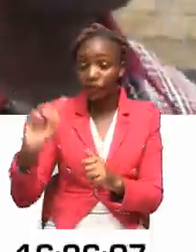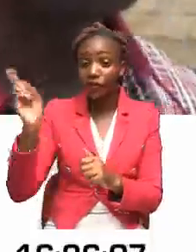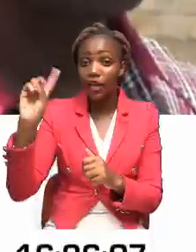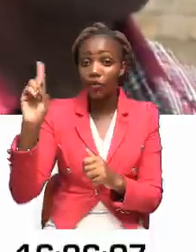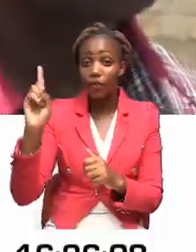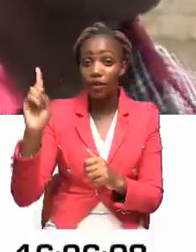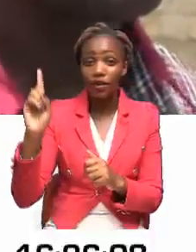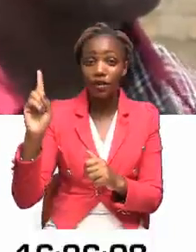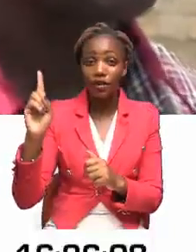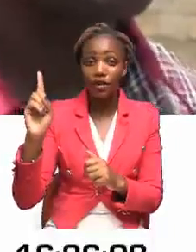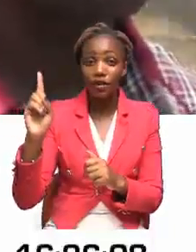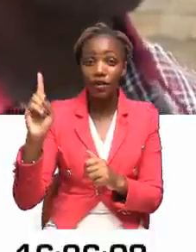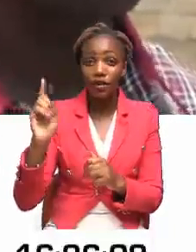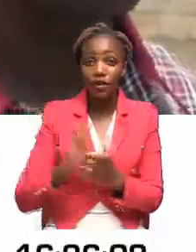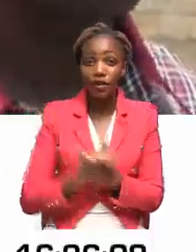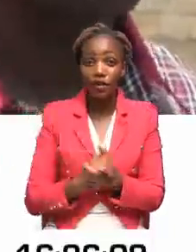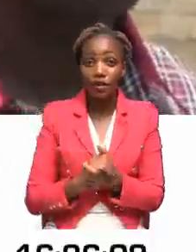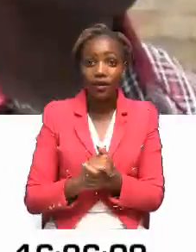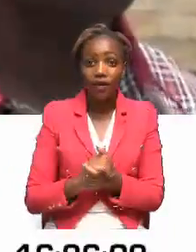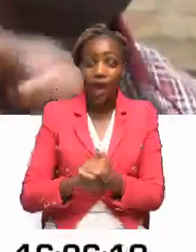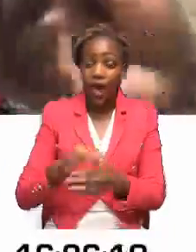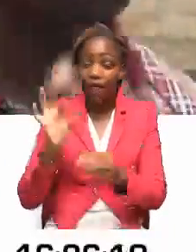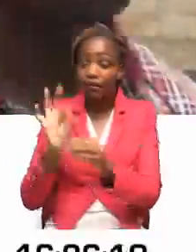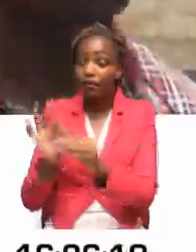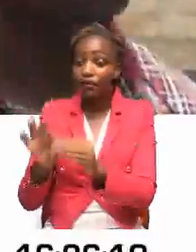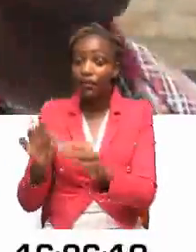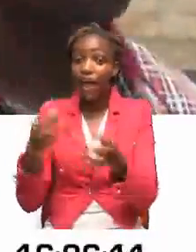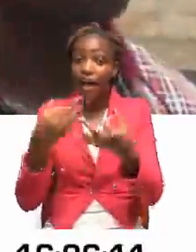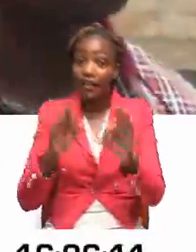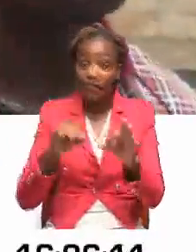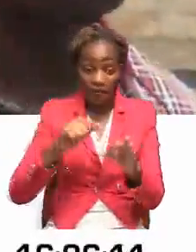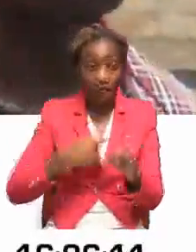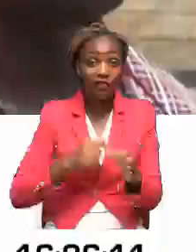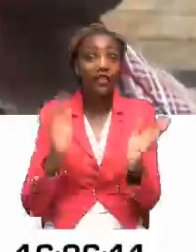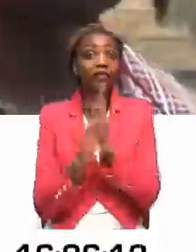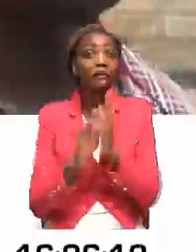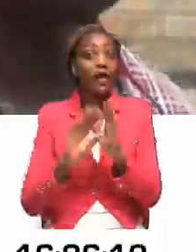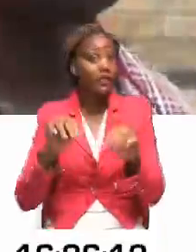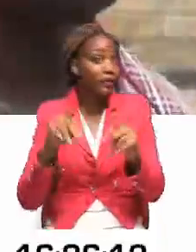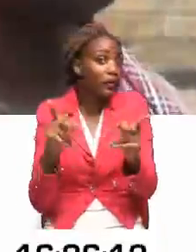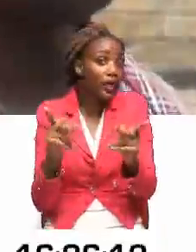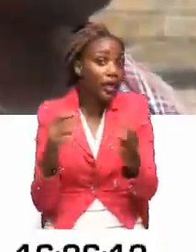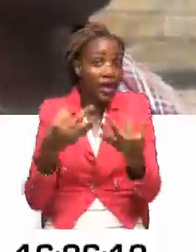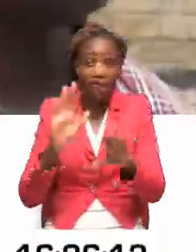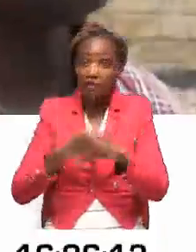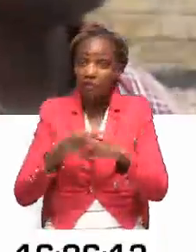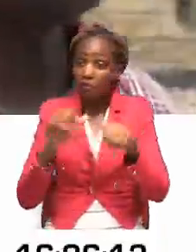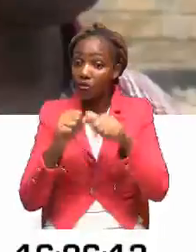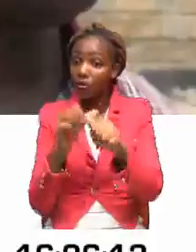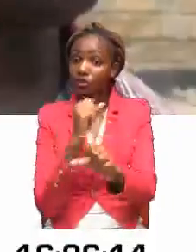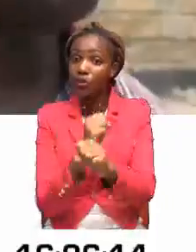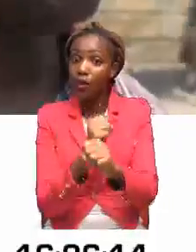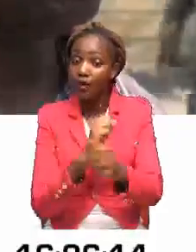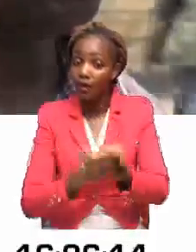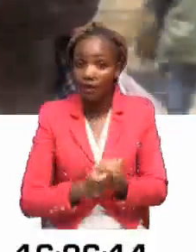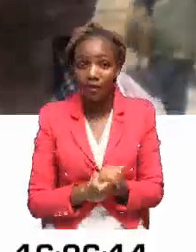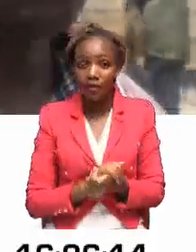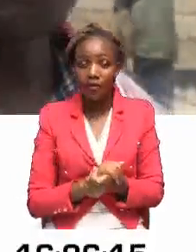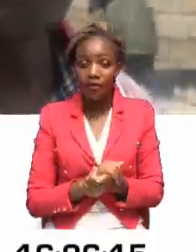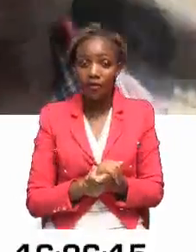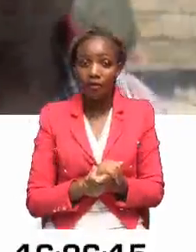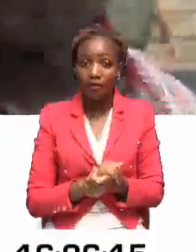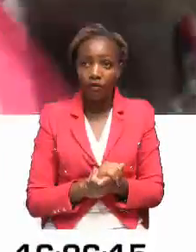Nairobi ndio inapiga kura, kama naona yeye ni mbaya atoke, kama ni mzuri arudi kwa kasi.